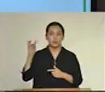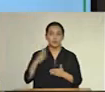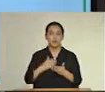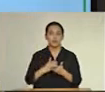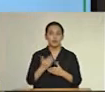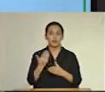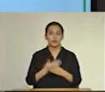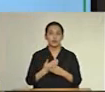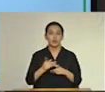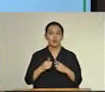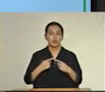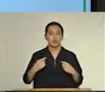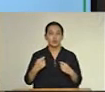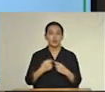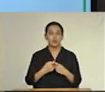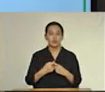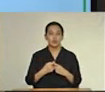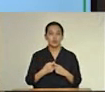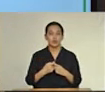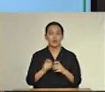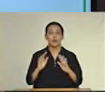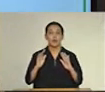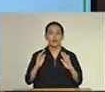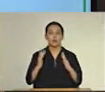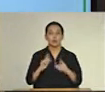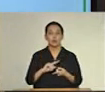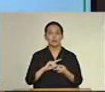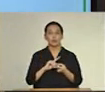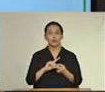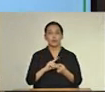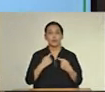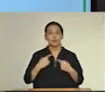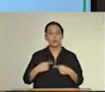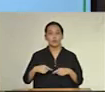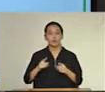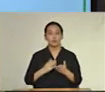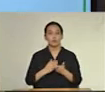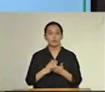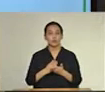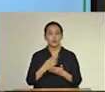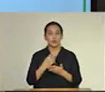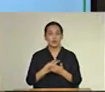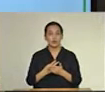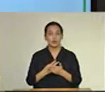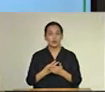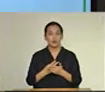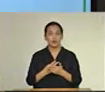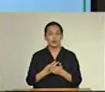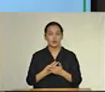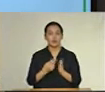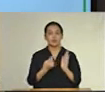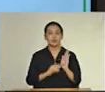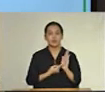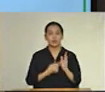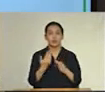biz organizmlardagi voqea hodisalarni boshqa usullarga qaraganda chuqurroq, ya'ni dalillar